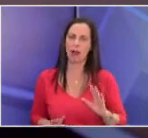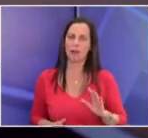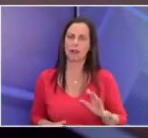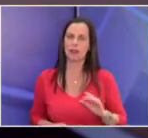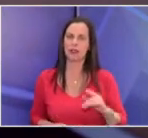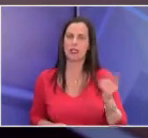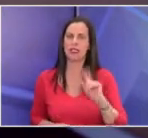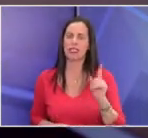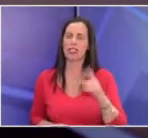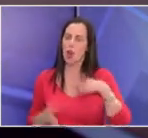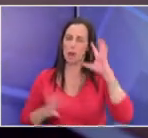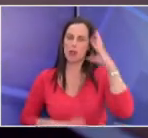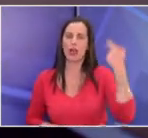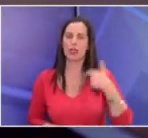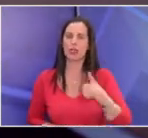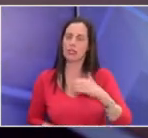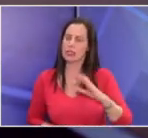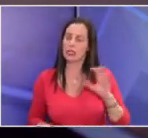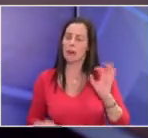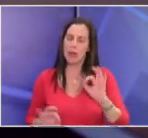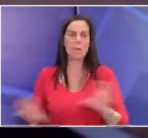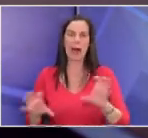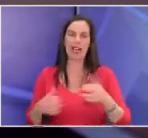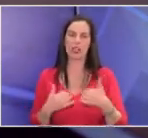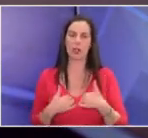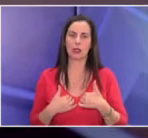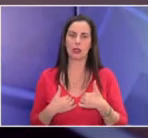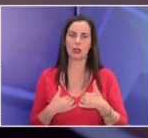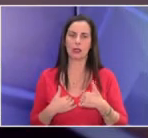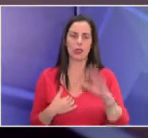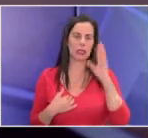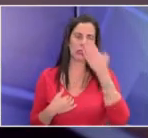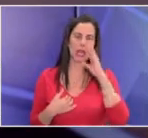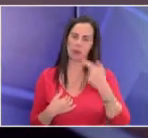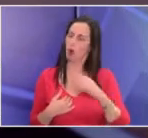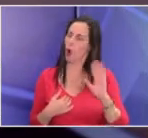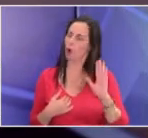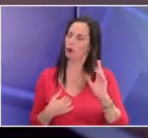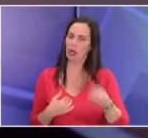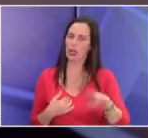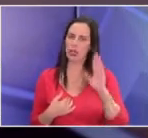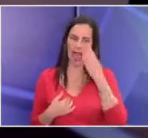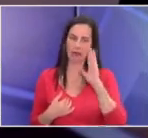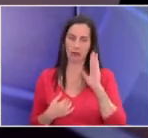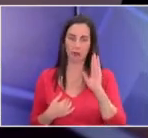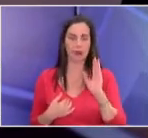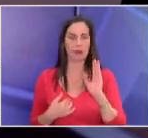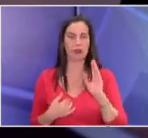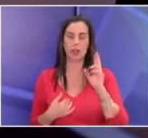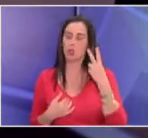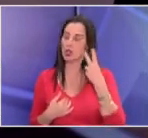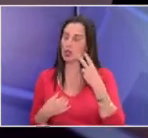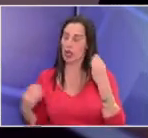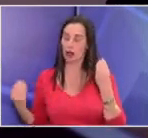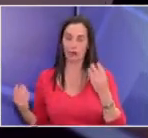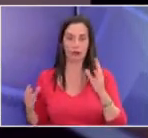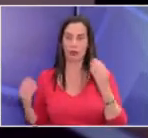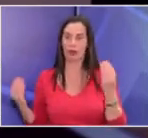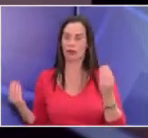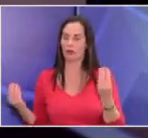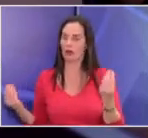להגיע ל-4.7 מטר, שזה מה שהקציב בית המשפט, חצי מהאסורים היום במדינת ישראל צריכים לצאת החוצה. נכון.